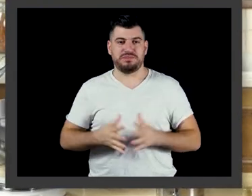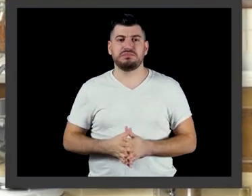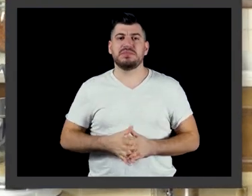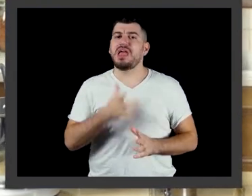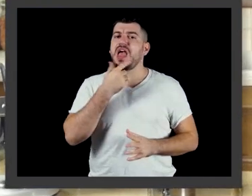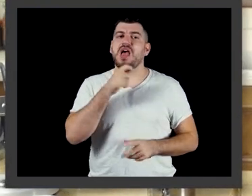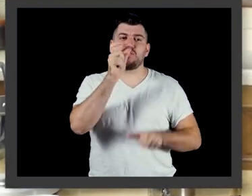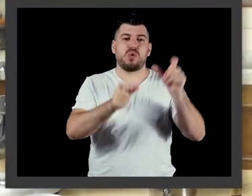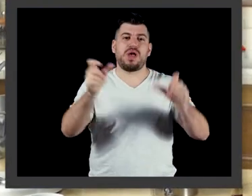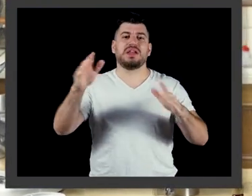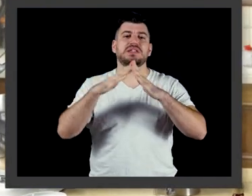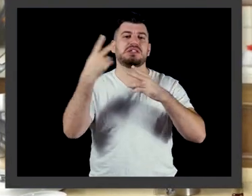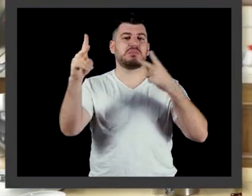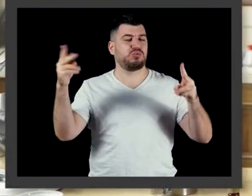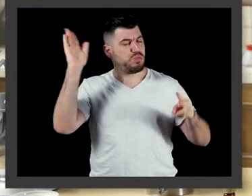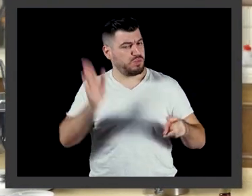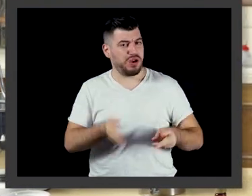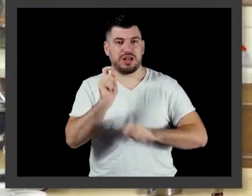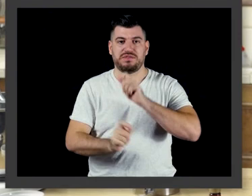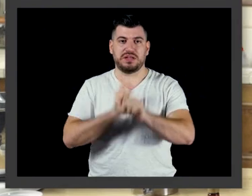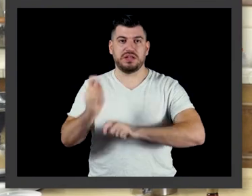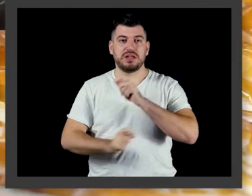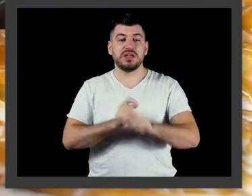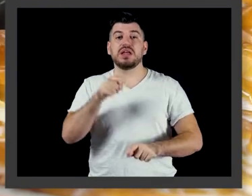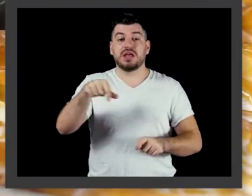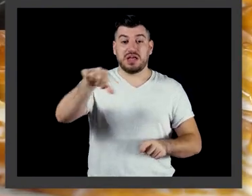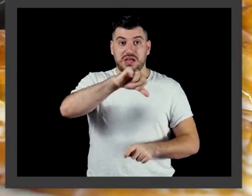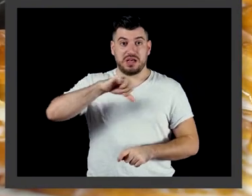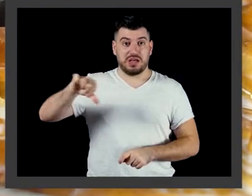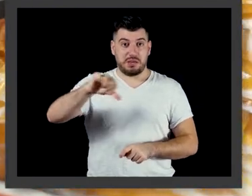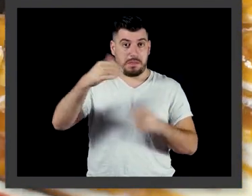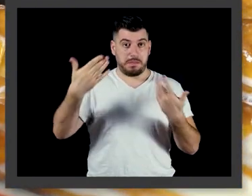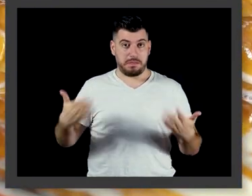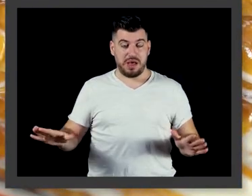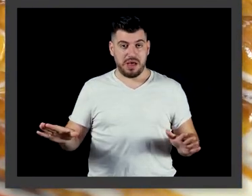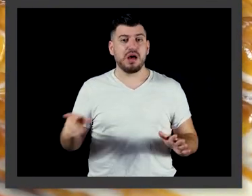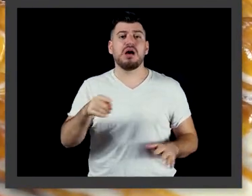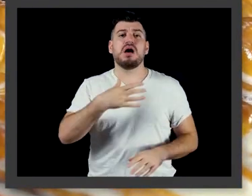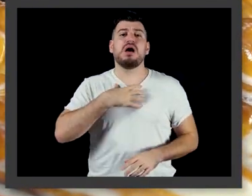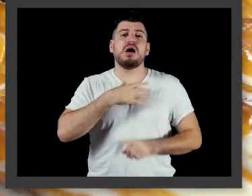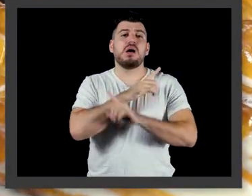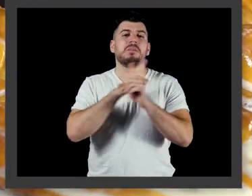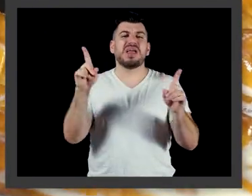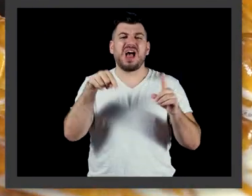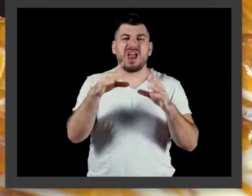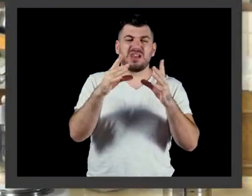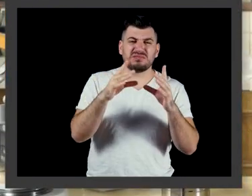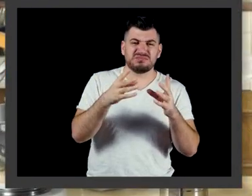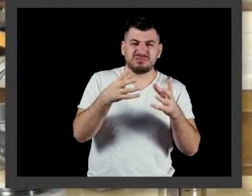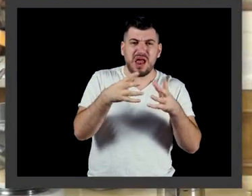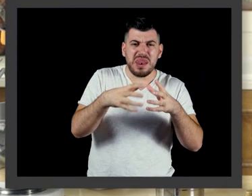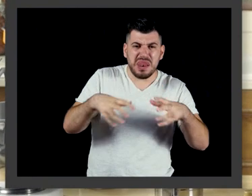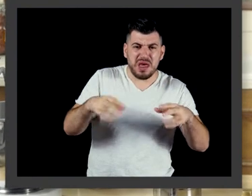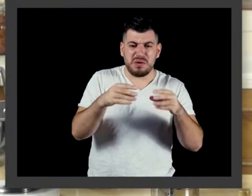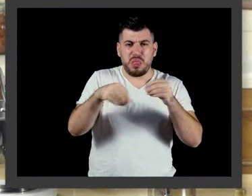Λοιπόν, βάλαμε όλη την κρέμα, όλη μα όλη. Μη σας απασχολεί καθόλου άμα είναι νερουλή τώρα ή όχι, καθώς θα ψήνει, θα